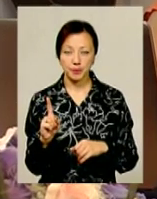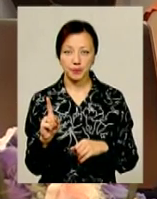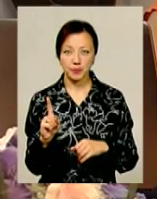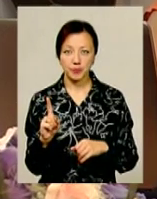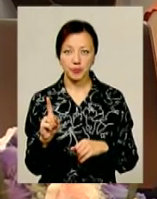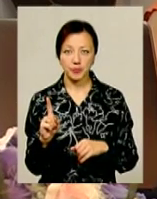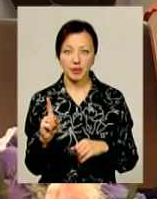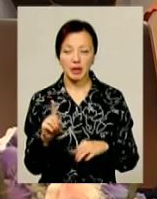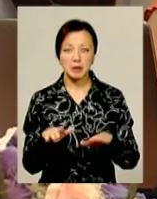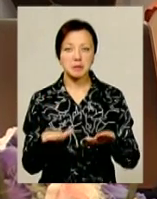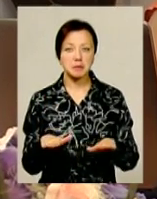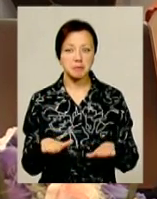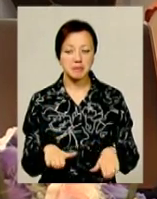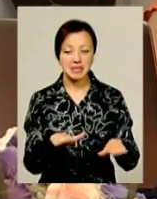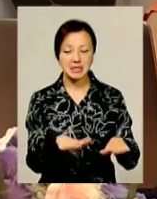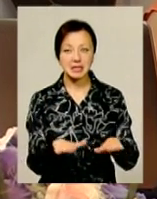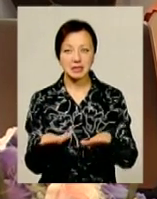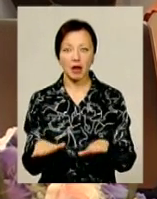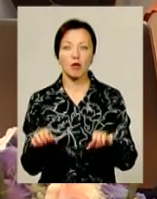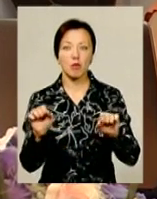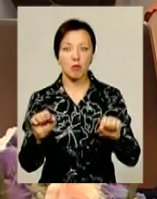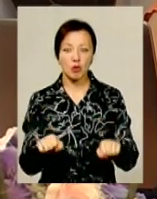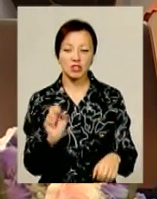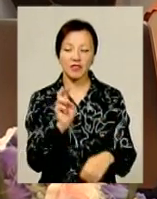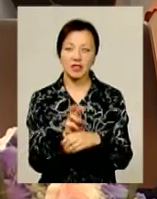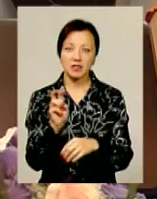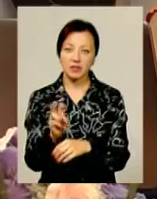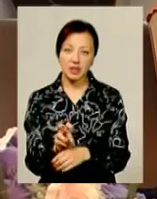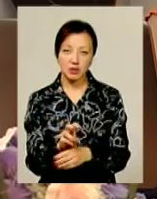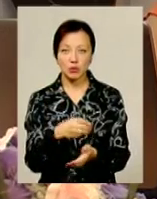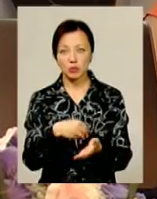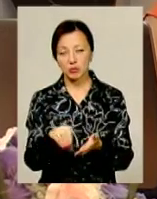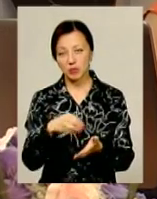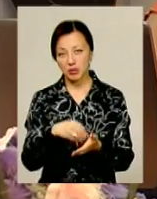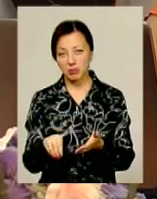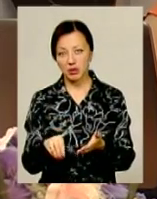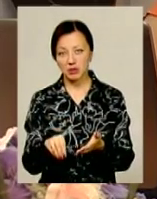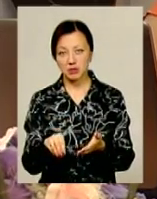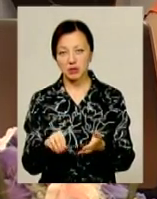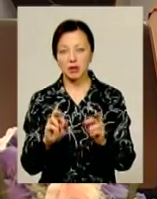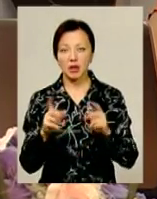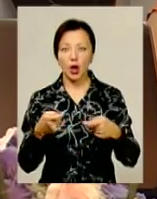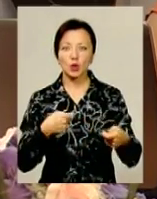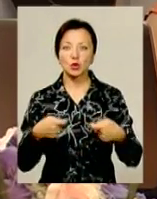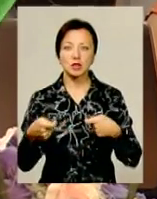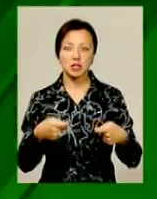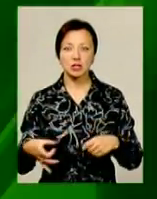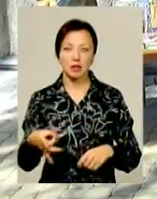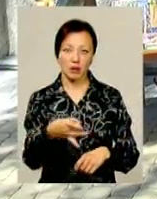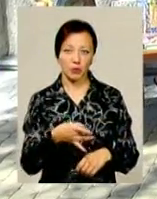це місце, це місця і місце, яке можна відвідати, купити, придбати його як туристичний